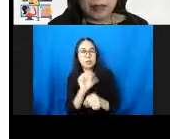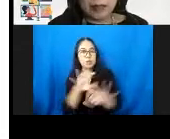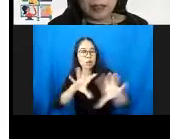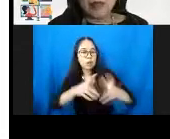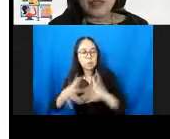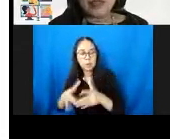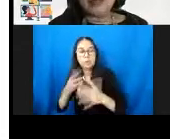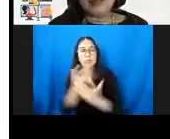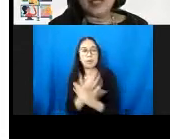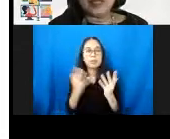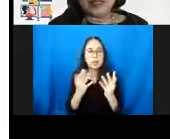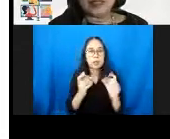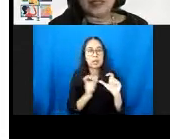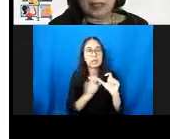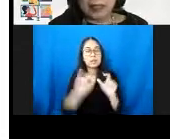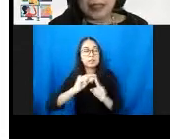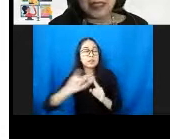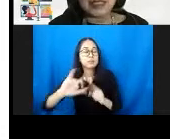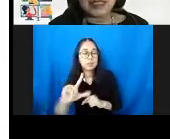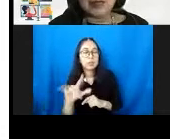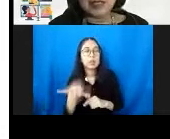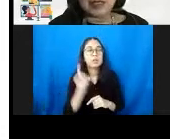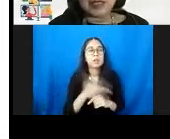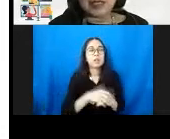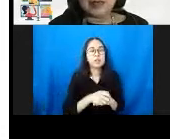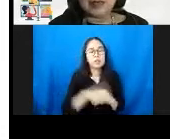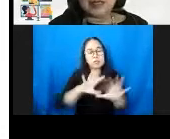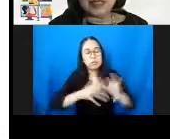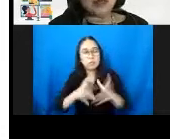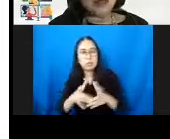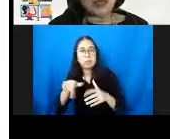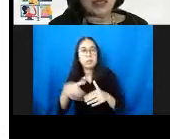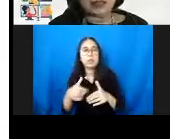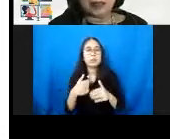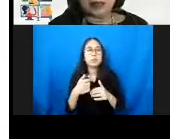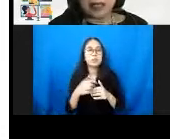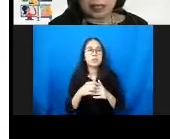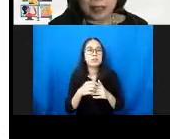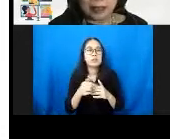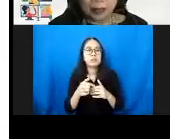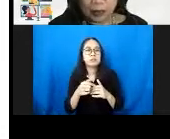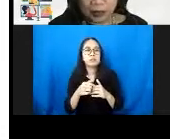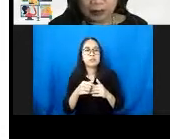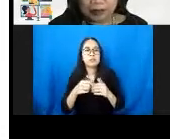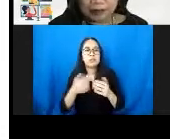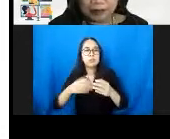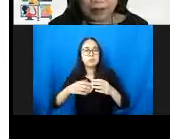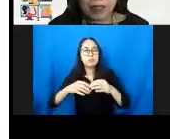juga menjadi kelompok yang mempunyai integritas tinggi dalam menegakkan sistem kerja yang demokratis, terbuka, dan